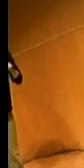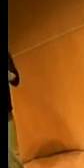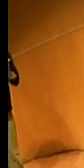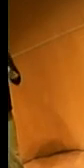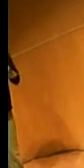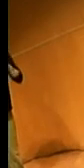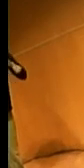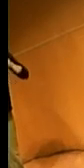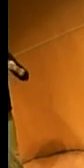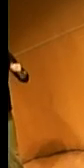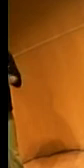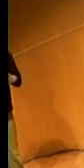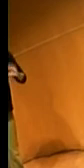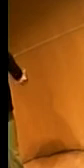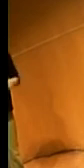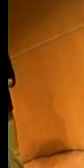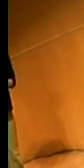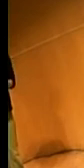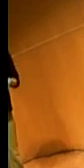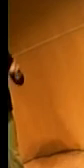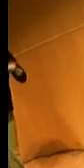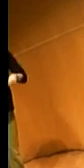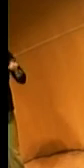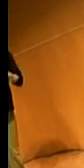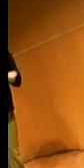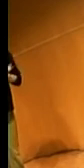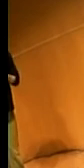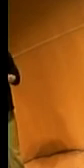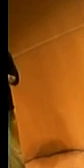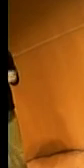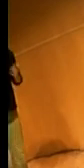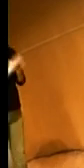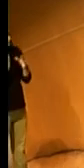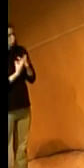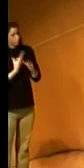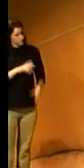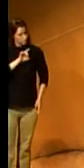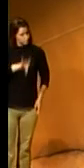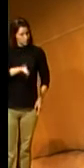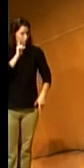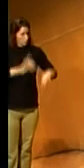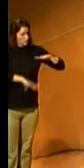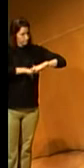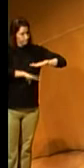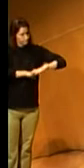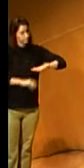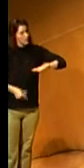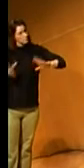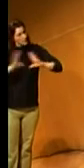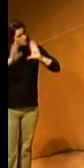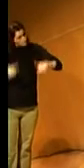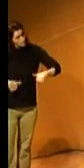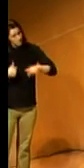que certains enfants ne peuvent pas être accueillis en ULIS parce qu'ils sont en surnombre, mais qu'ils sont inscrits au collège, donc qu'on les